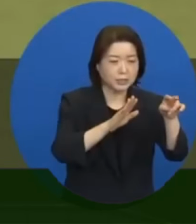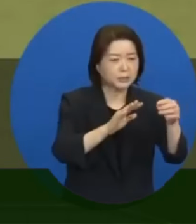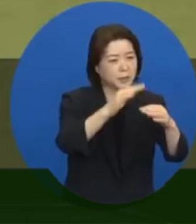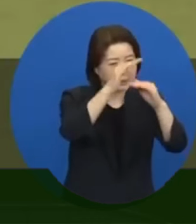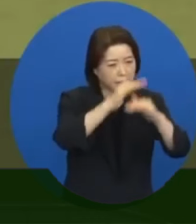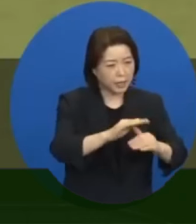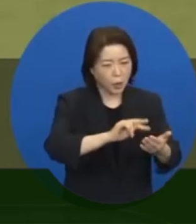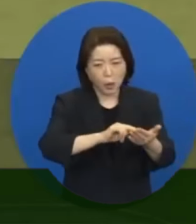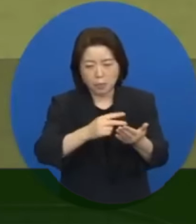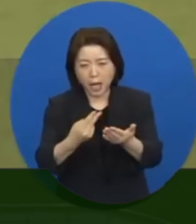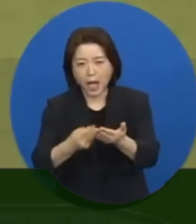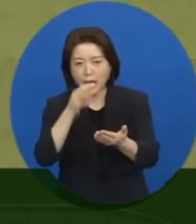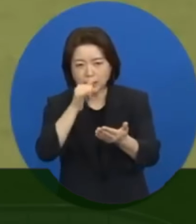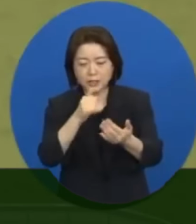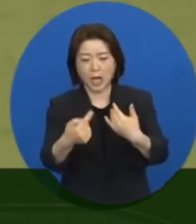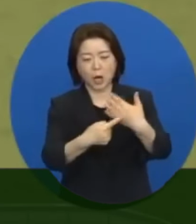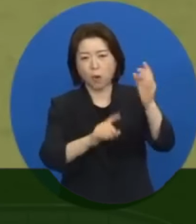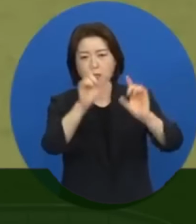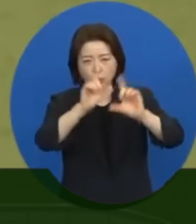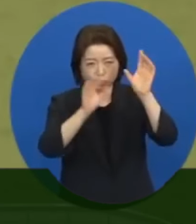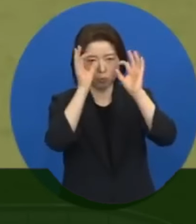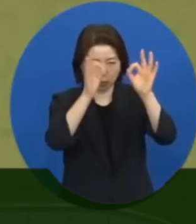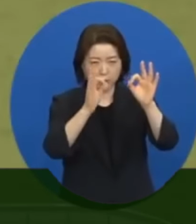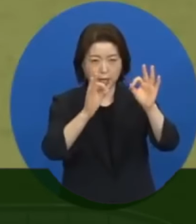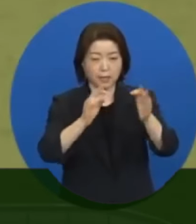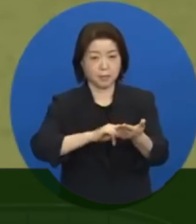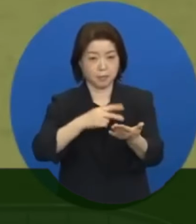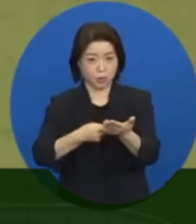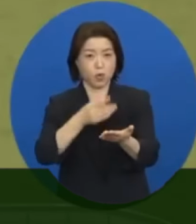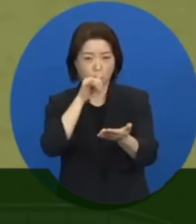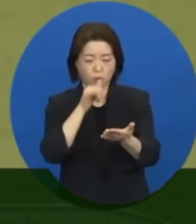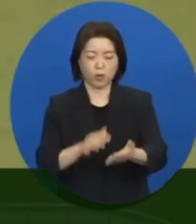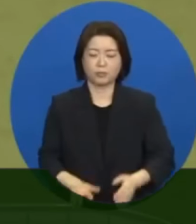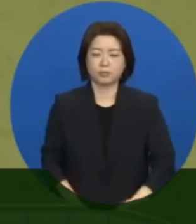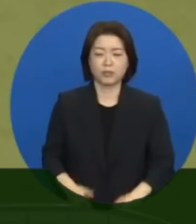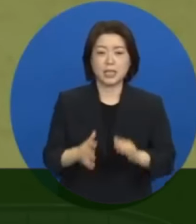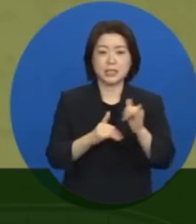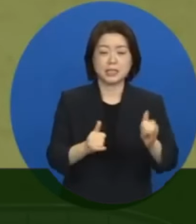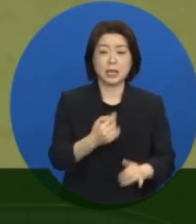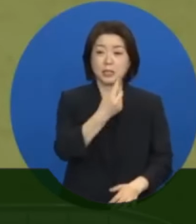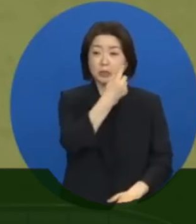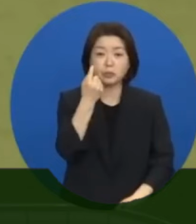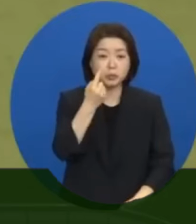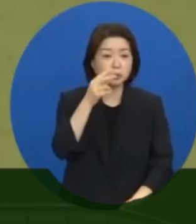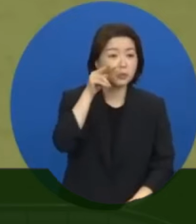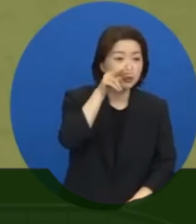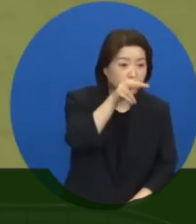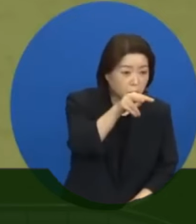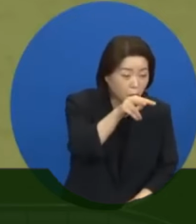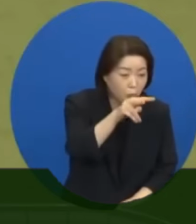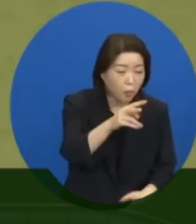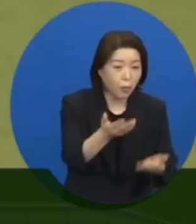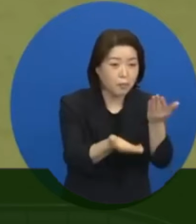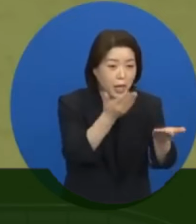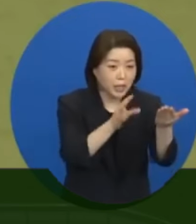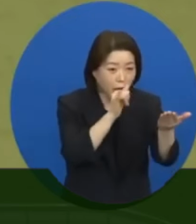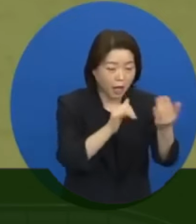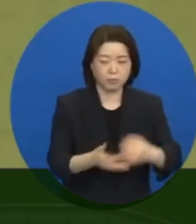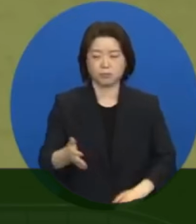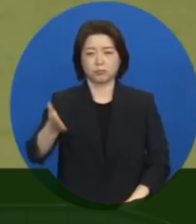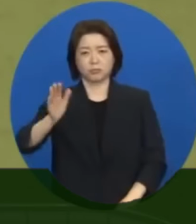겉모습을 본다 이렇게 번역을 한 거예요 사람은 두 눈으로 사람을 판단하지만 하나님은